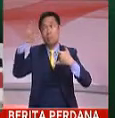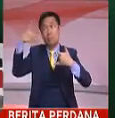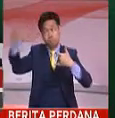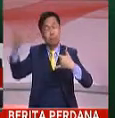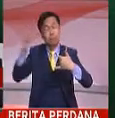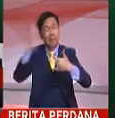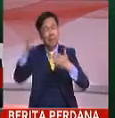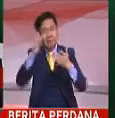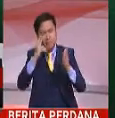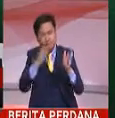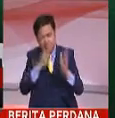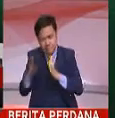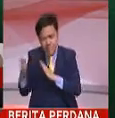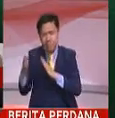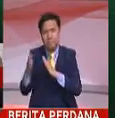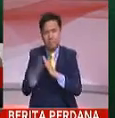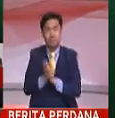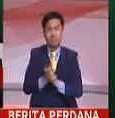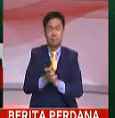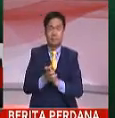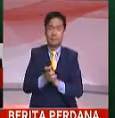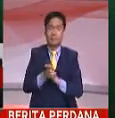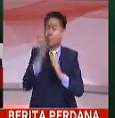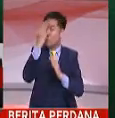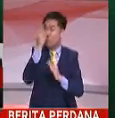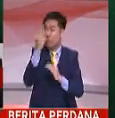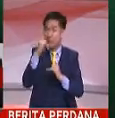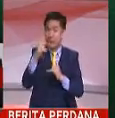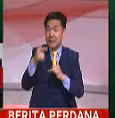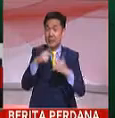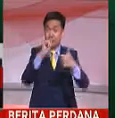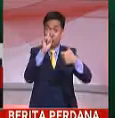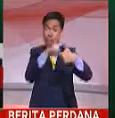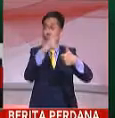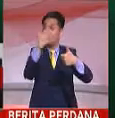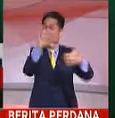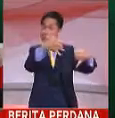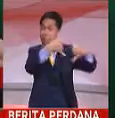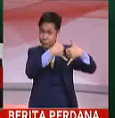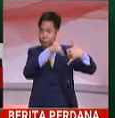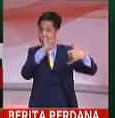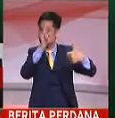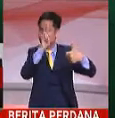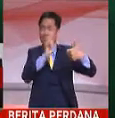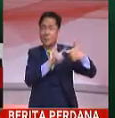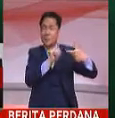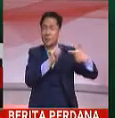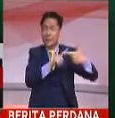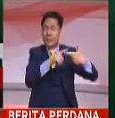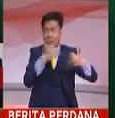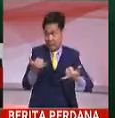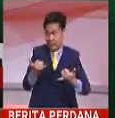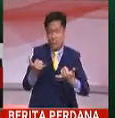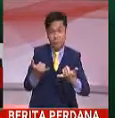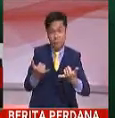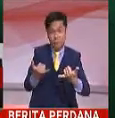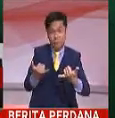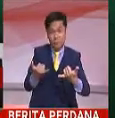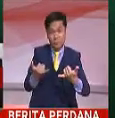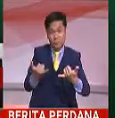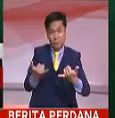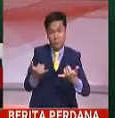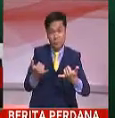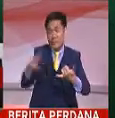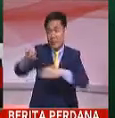kemudian lah. Dari segi signifikannya, kenapa kita target satu, kerana memandangkan keadaan sekarang ni